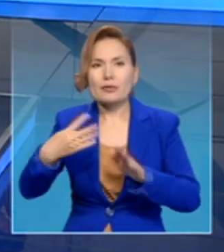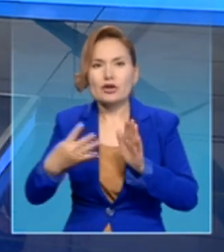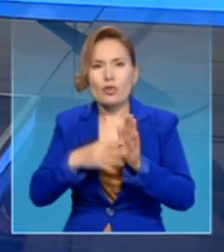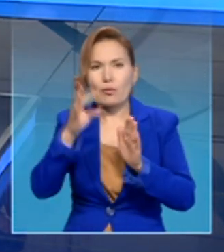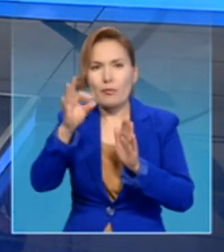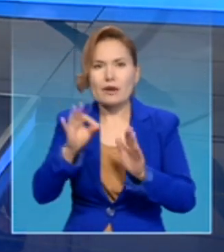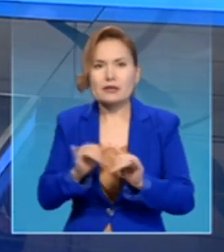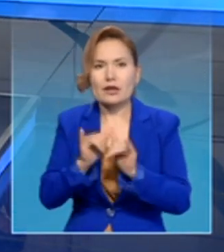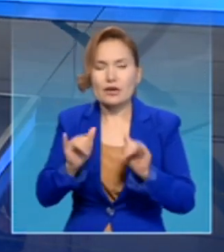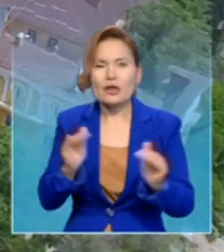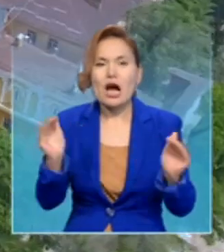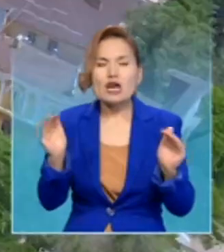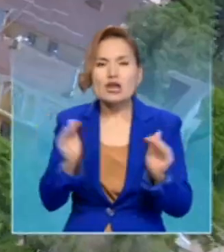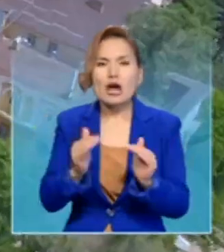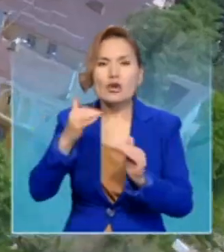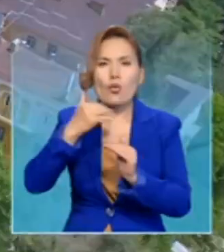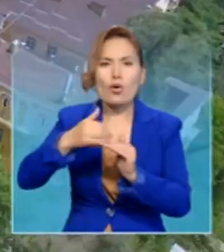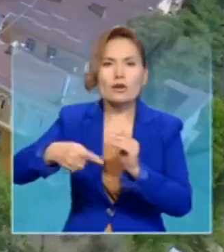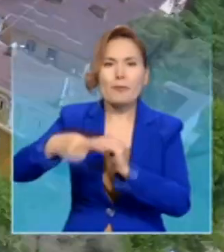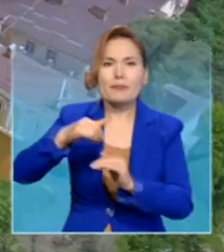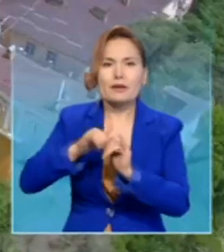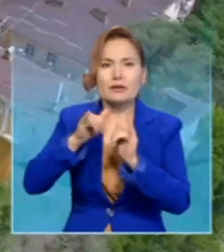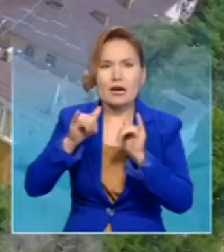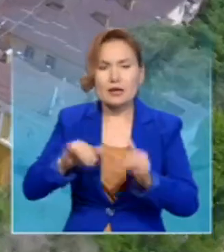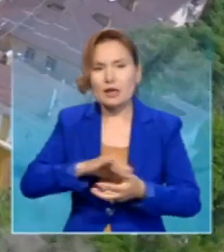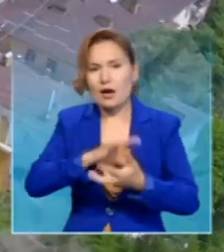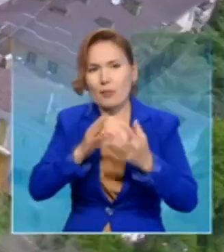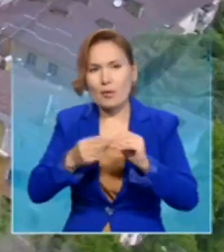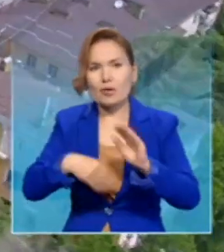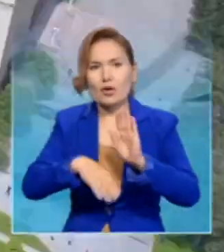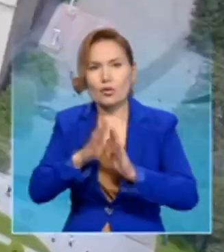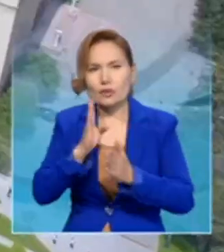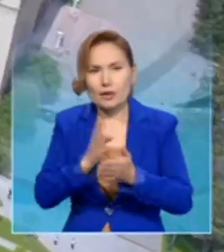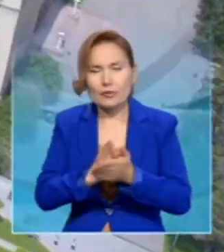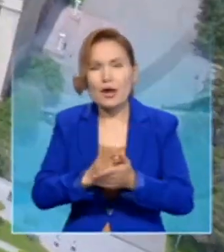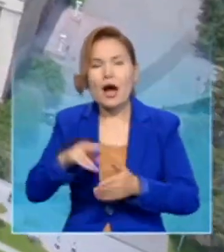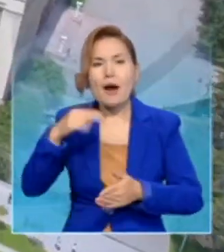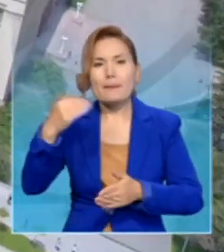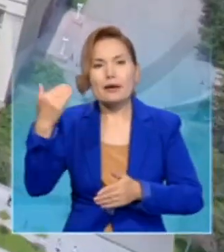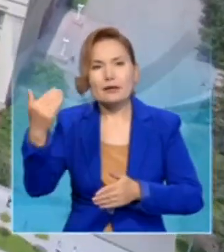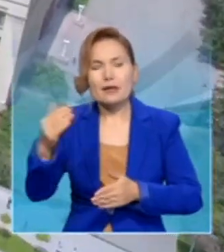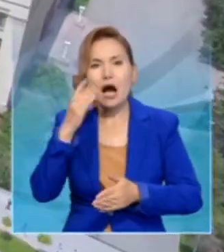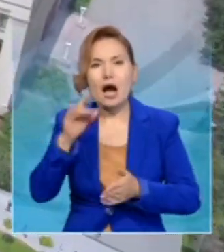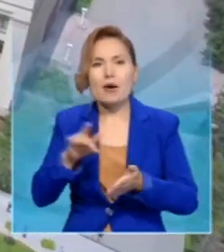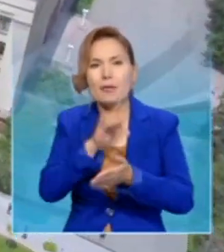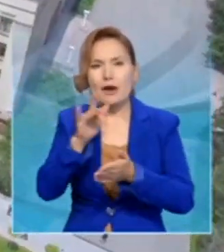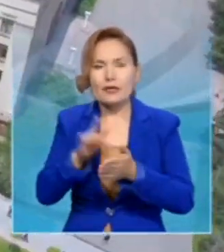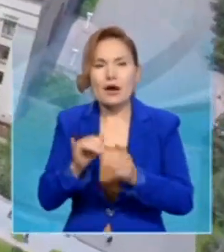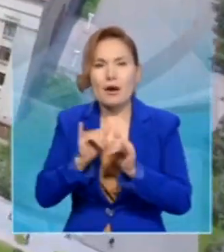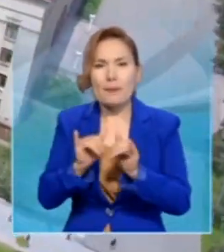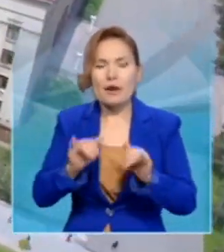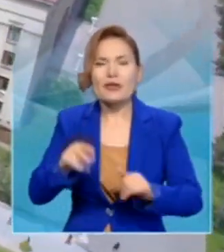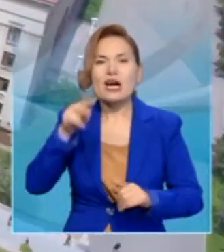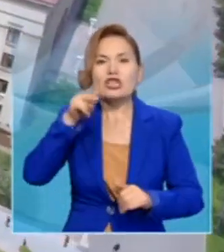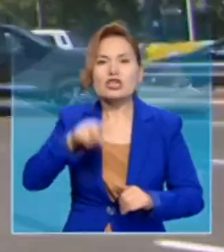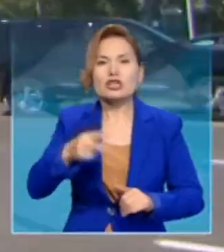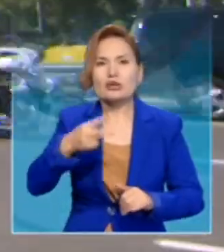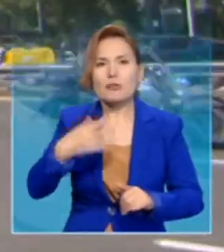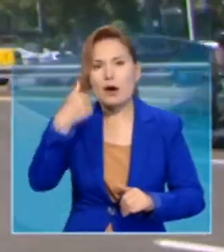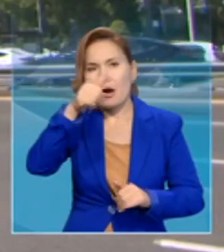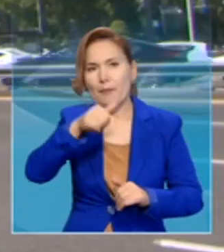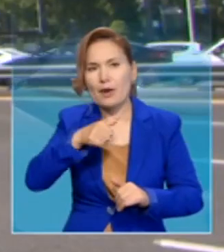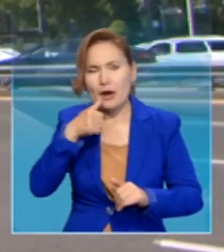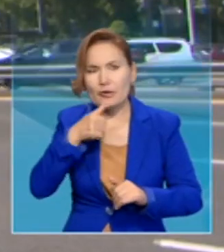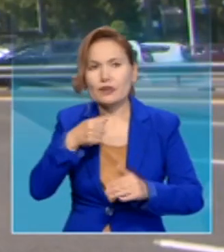20.19%-ға ұлғайды. Шағын және орта бизнес субъектілерінің саны артқан. Сондай-ақ президентке Алматы қаласын дамытудың 2025 жылға